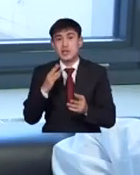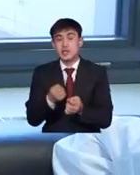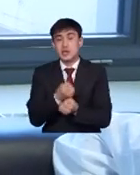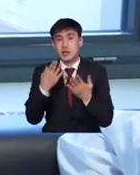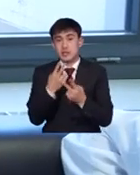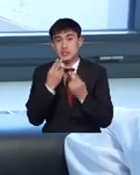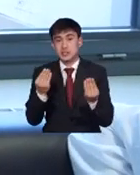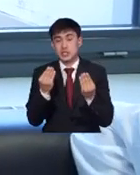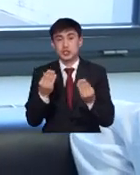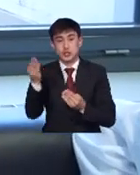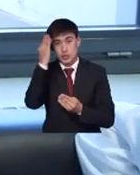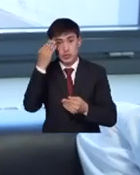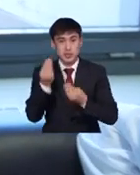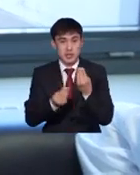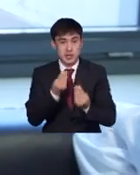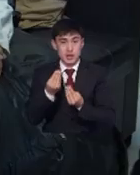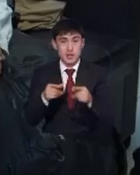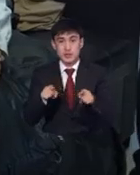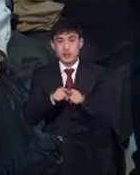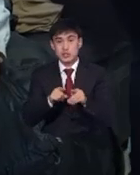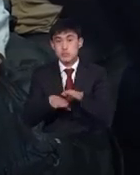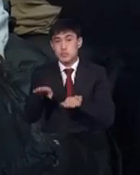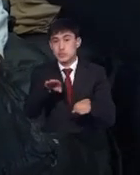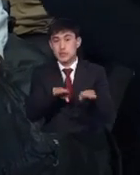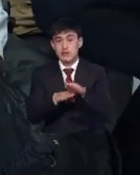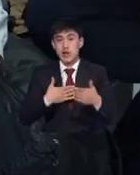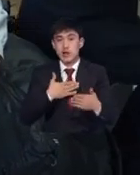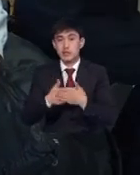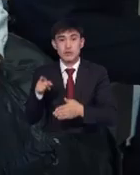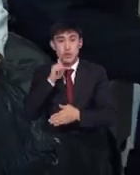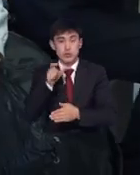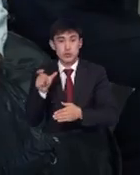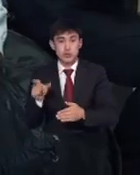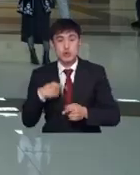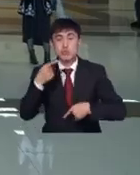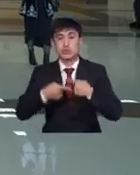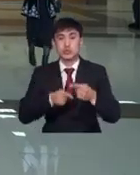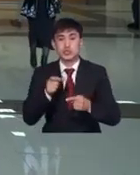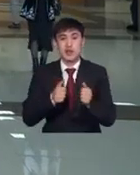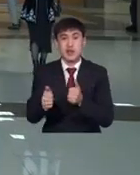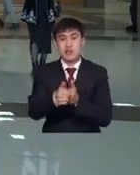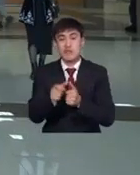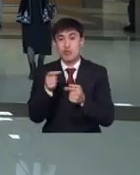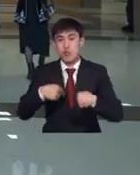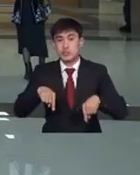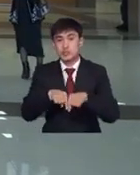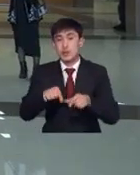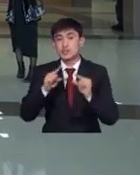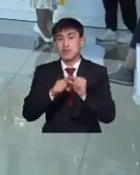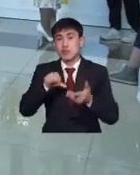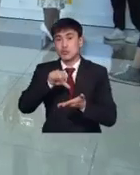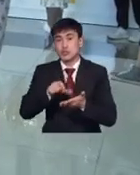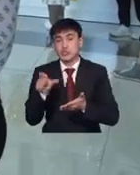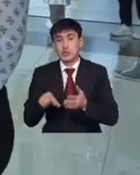яркая, зрелищная интеллектуальная игра, а также перспектива для активных молодых людей, будущих лидеров общества. По словам участников